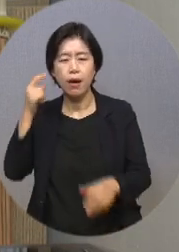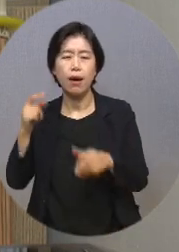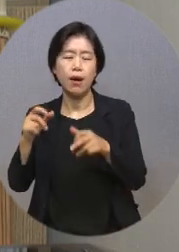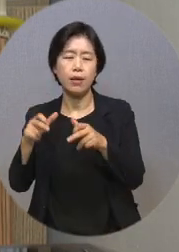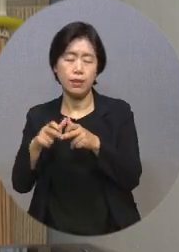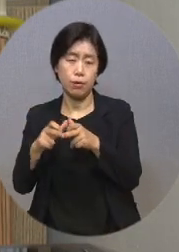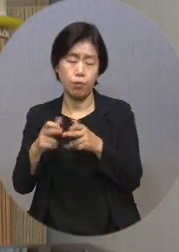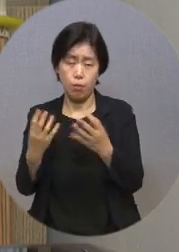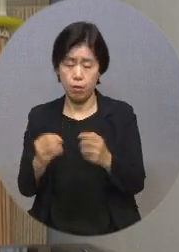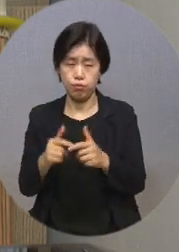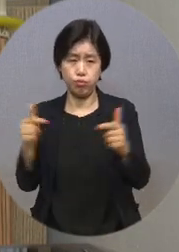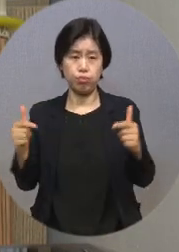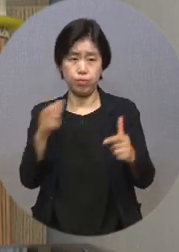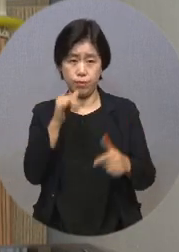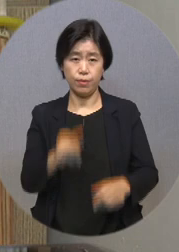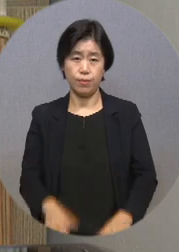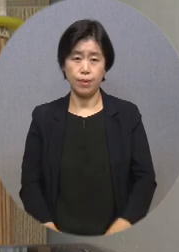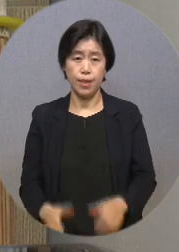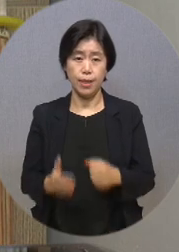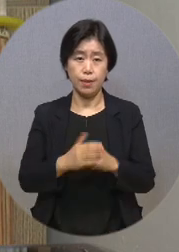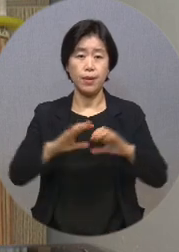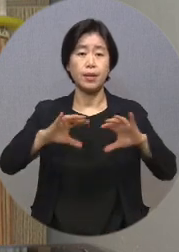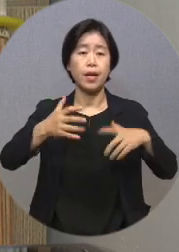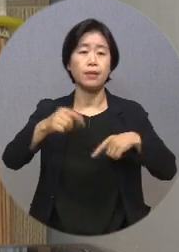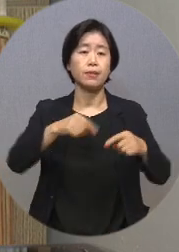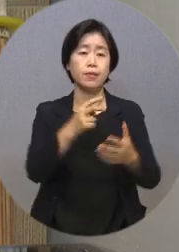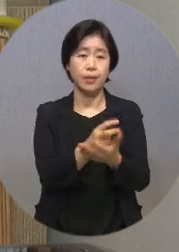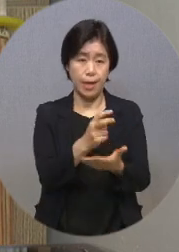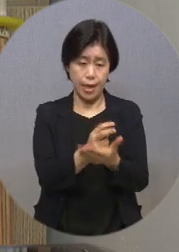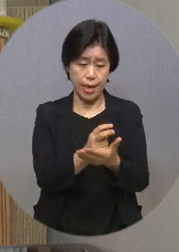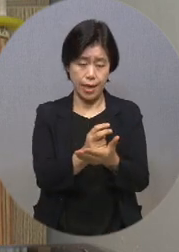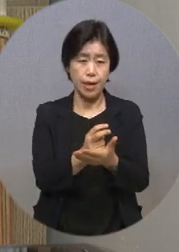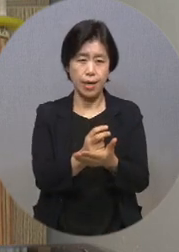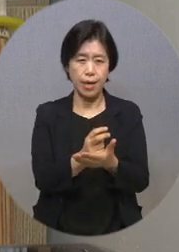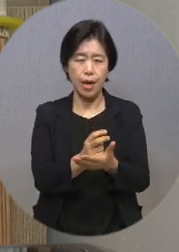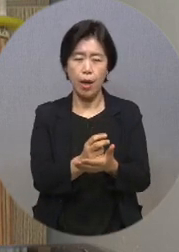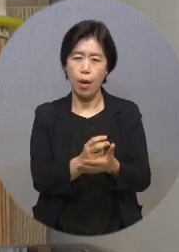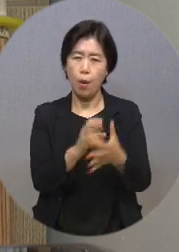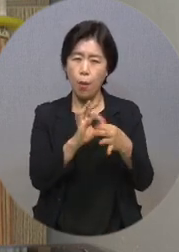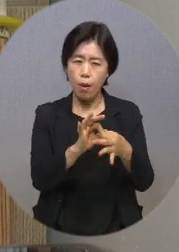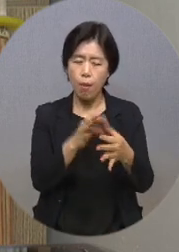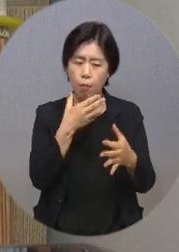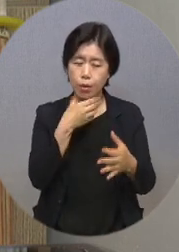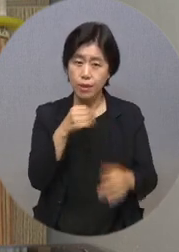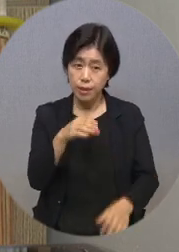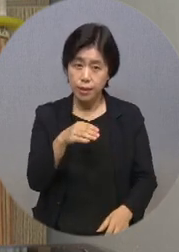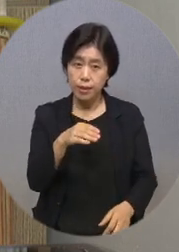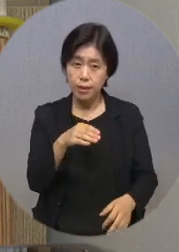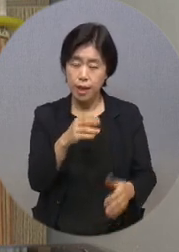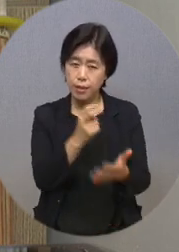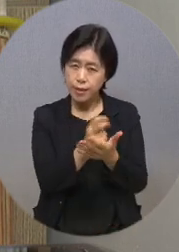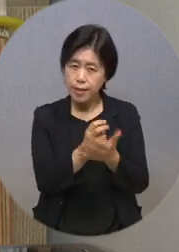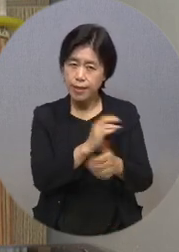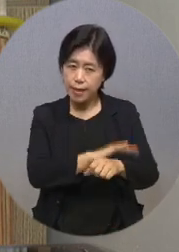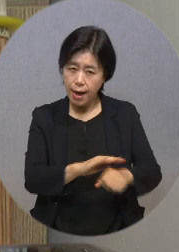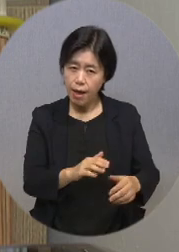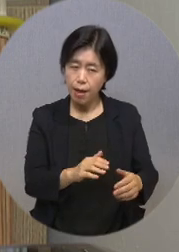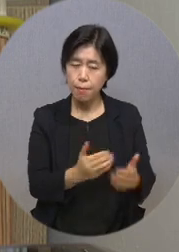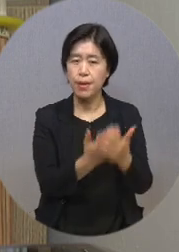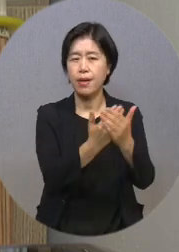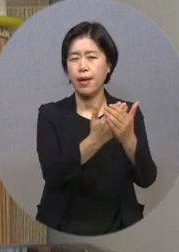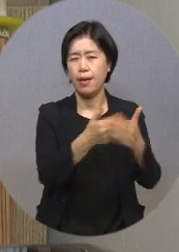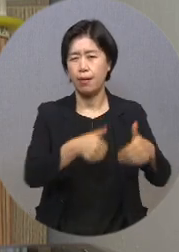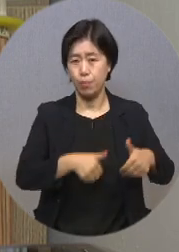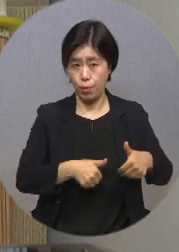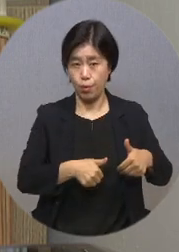위해서는 우선 국가 정책에 근본적으로 복지 컨트롤 타워가 잘 구축이 되어 있어서 국가 정책이 지자체로 지자체는 또